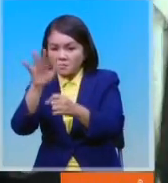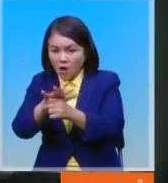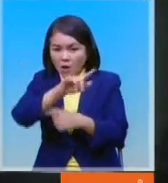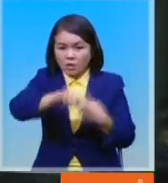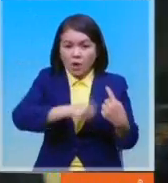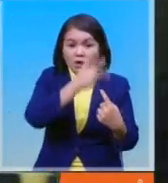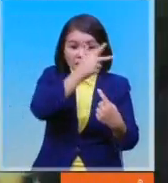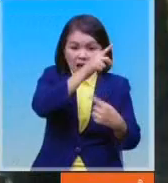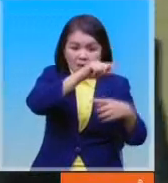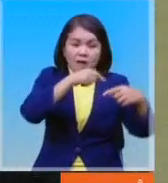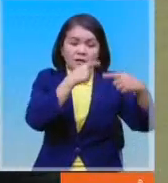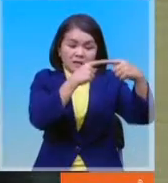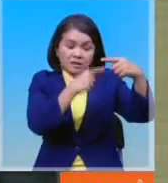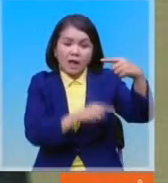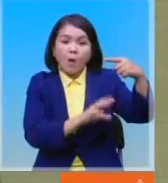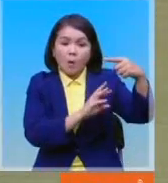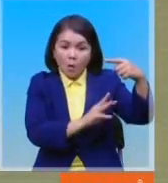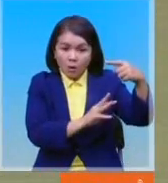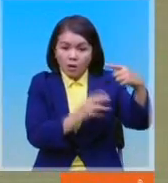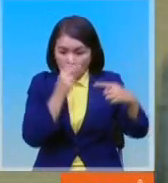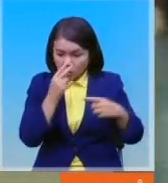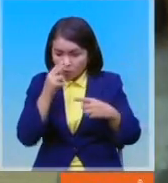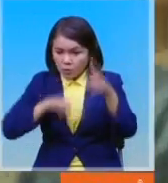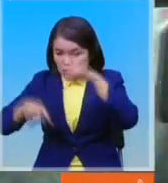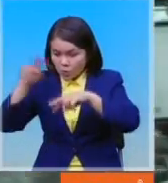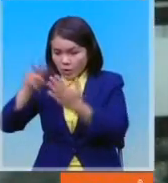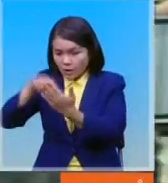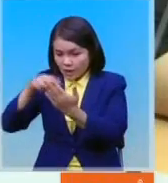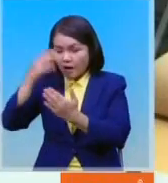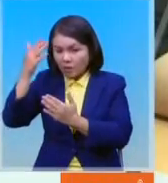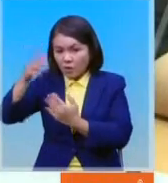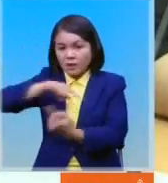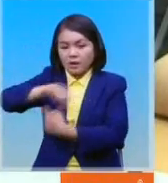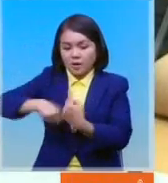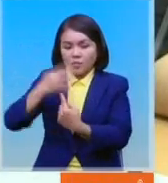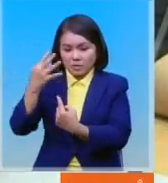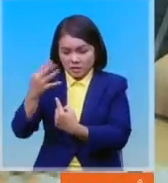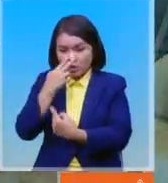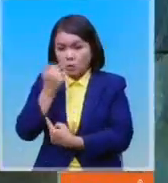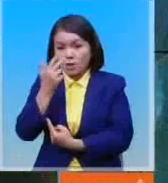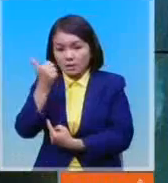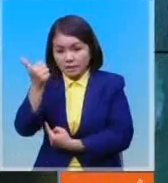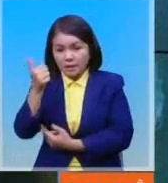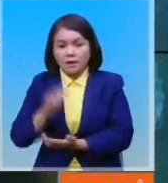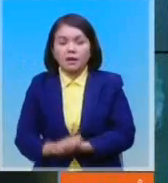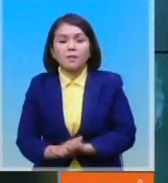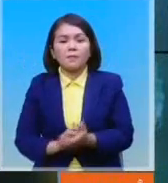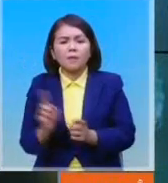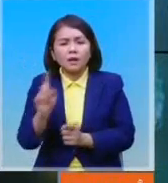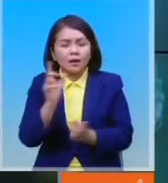ได้ถึง6อันดับนะครับน้องๆก็ศึกษาข้อมูลกันให้ดีนะครับ พูดถึงเรื่องของการเรียนรู้ค่ะคุณผู้